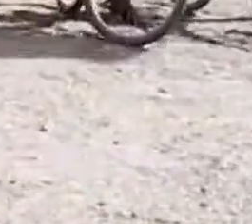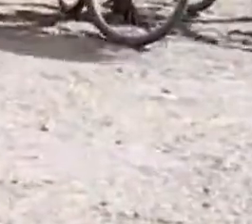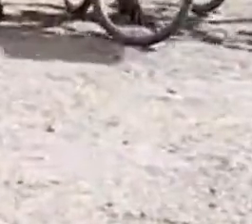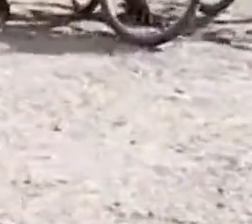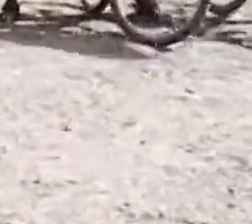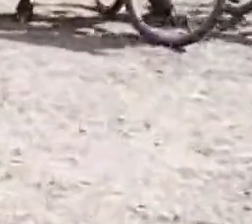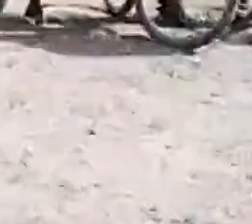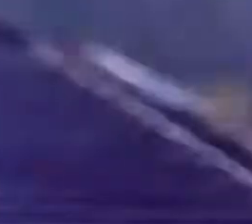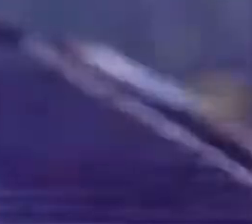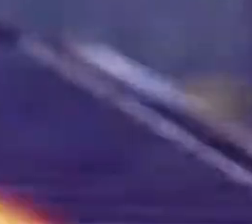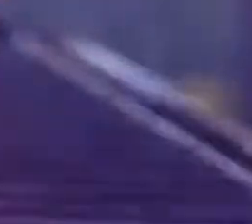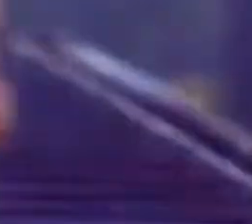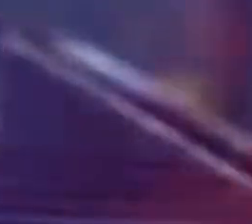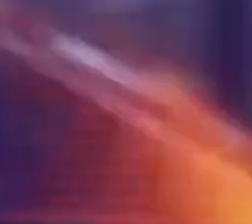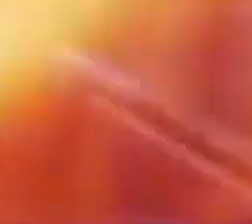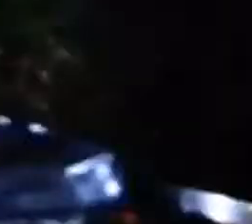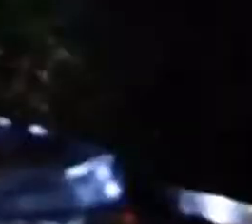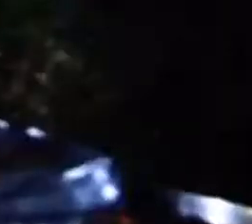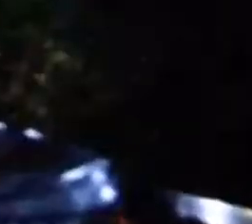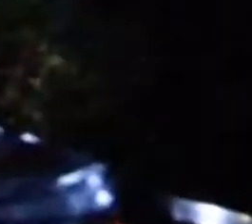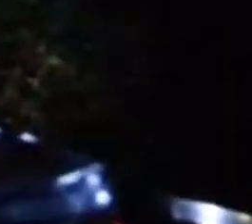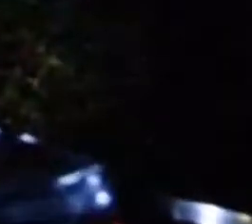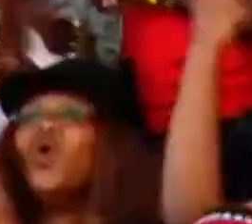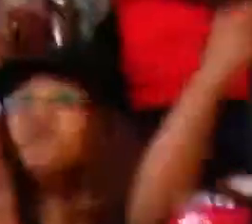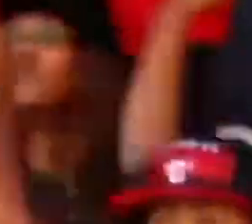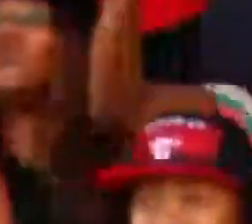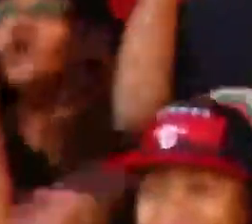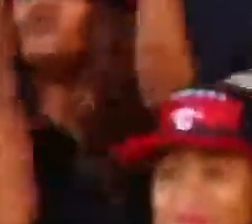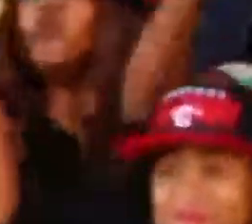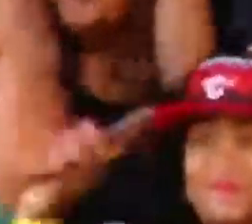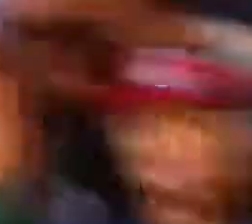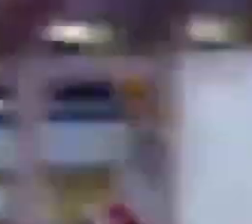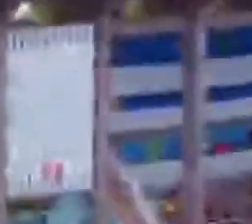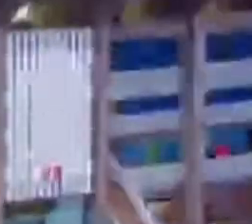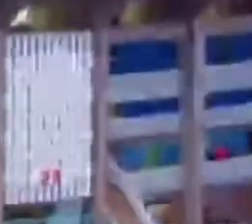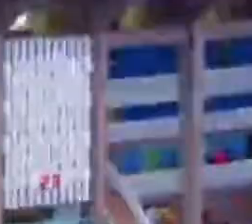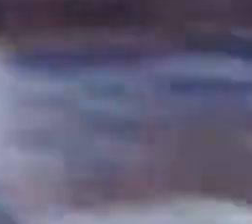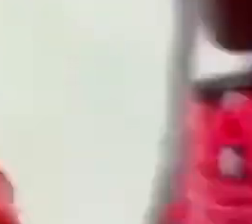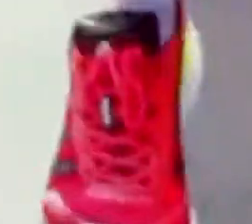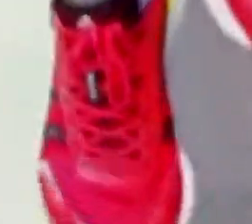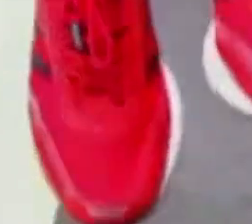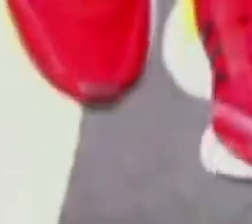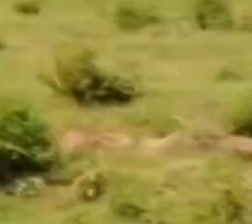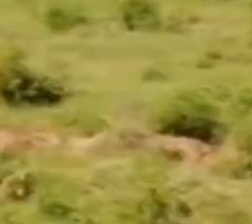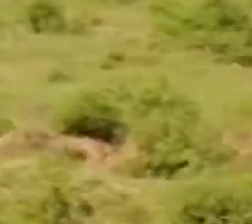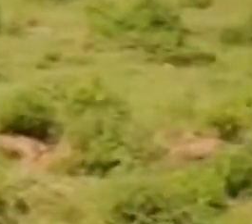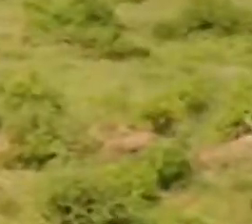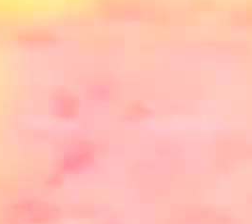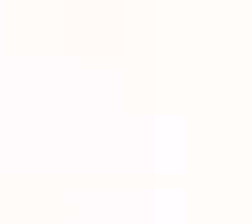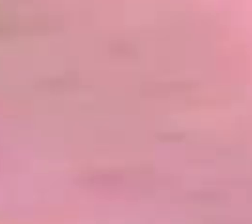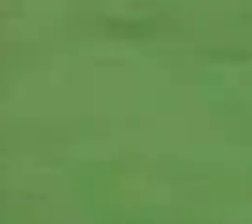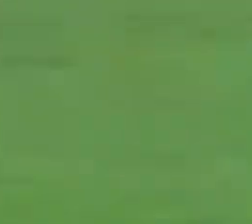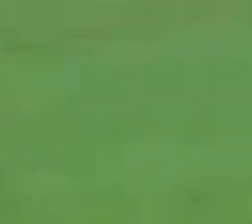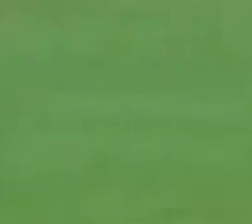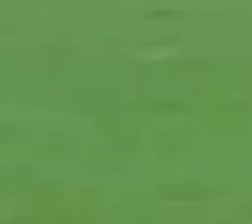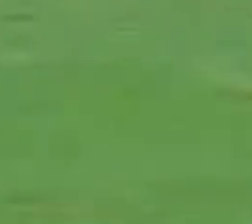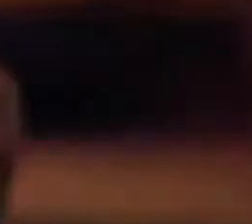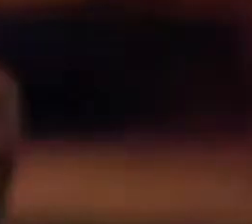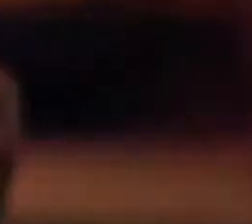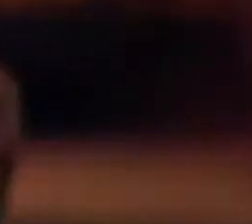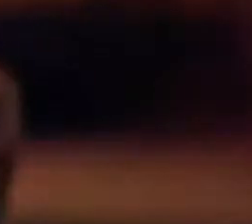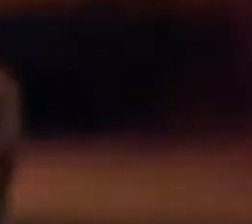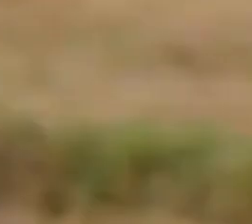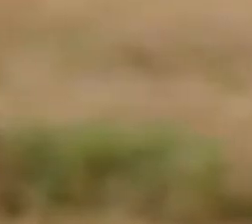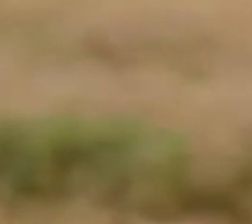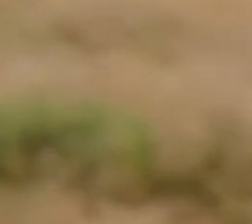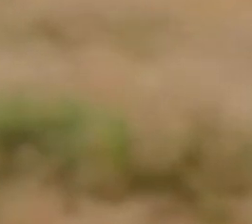wetu kwa kutangamana na kula vyakula vitamu. Tutajumuika na marafiki huku tukishangilia timu